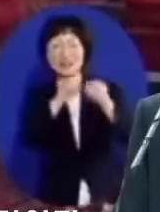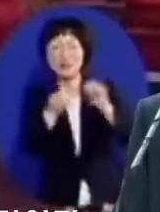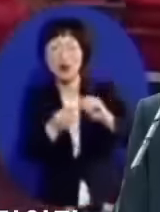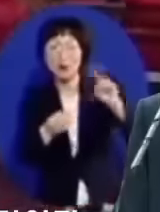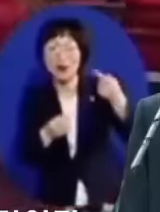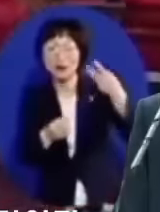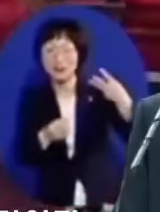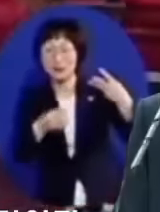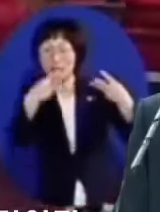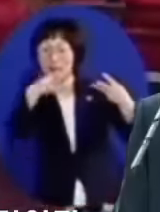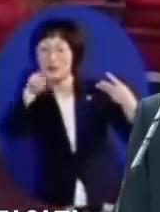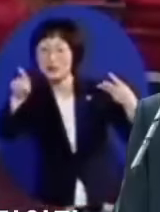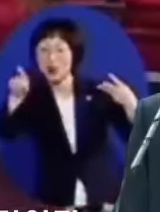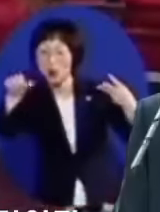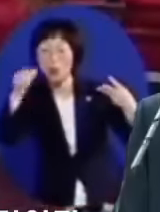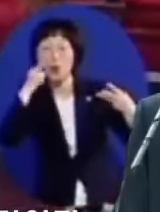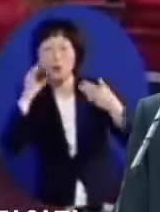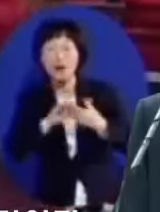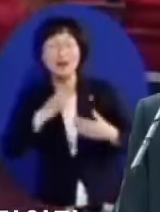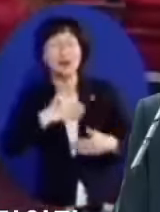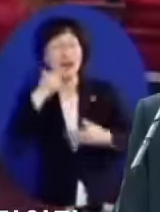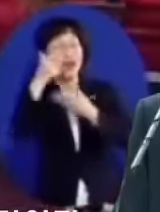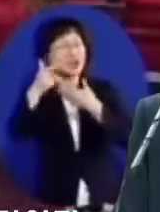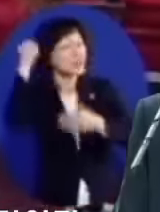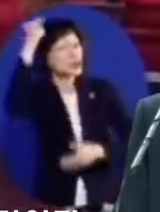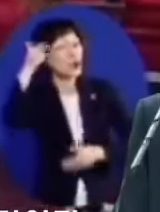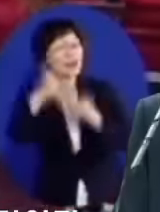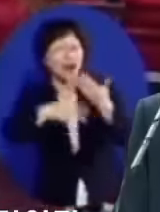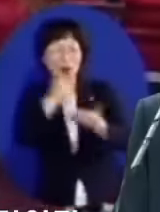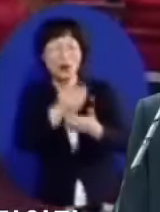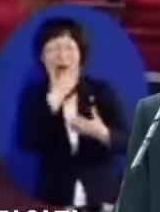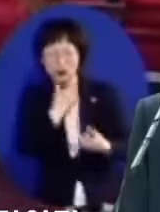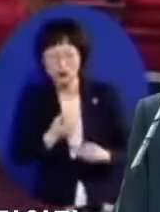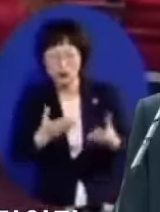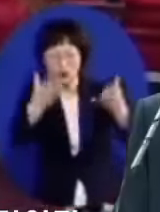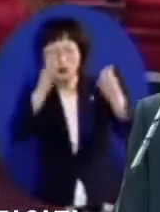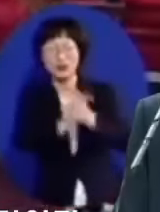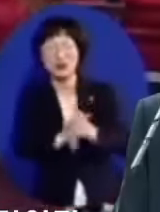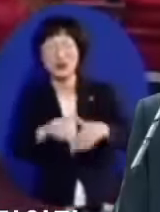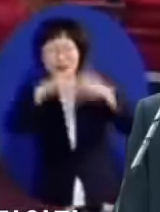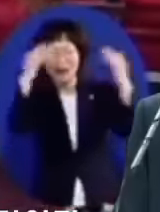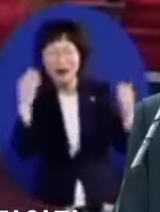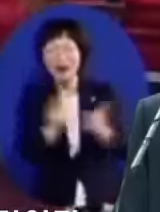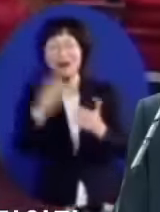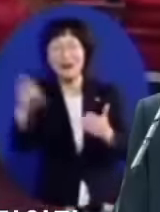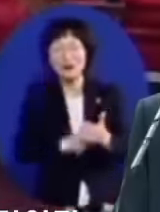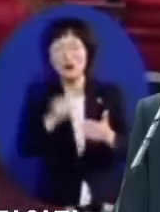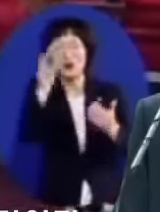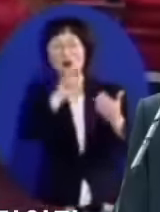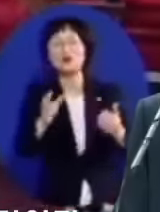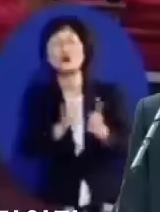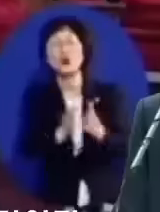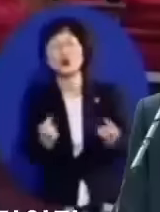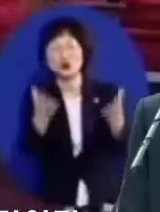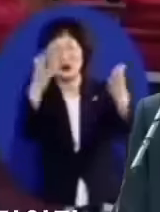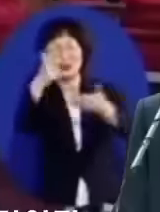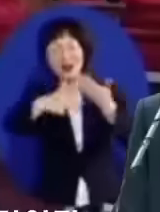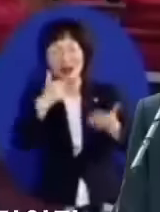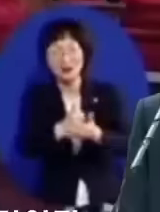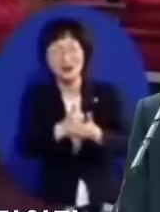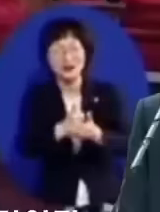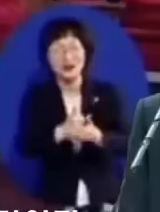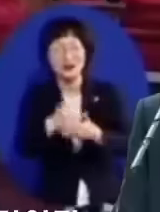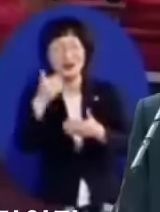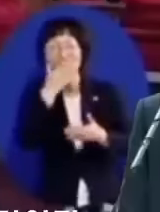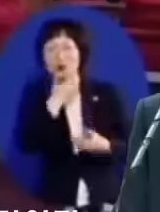103편 3절 5절에 내 영혼아 야훼를 송축하라. 내 속에 있는 것들아 다 그 성호를 송축하라. 내 영혼아 야훼를 송축하며 그 모든